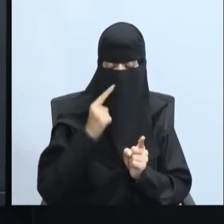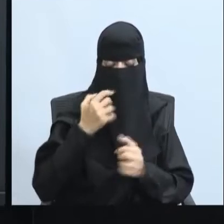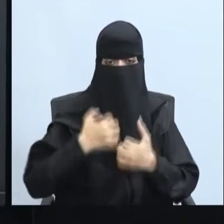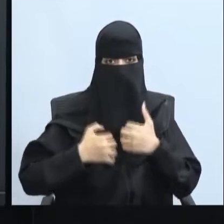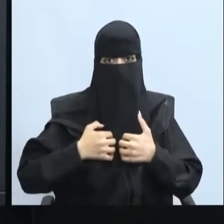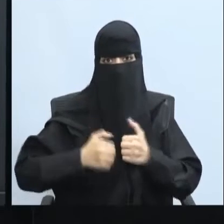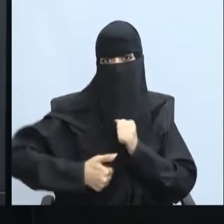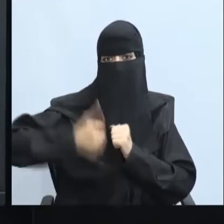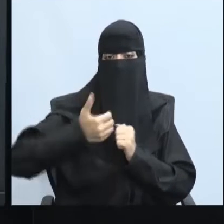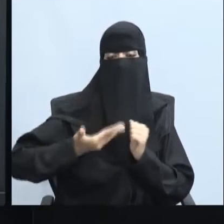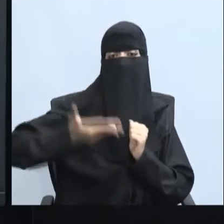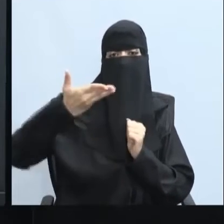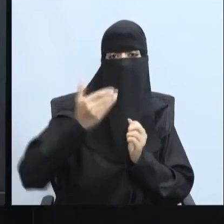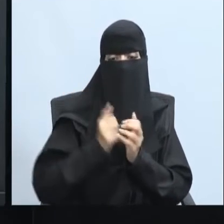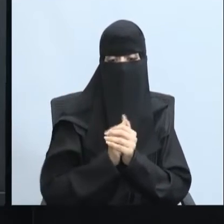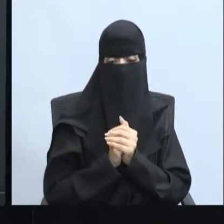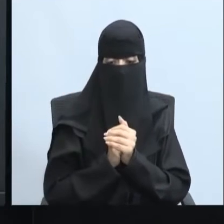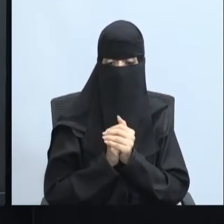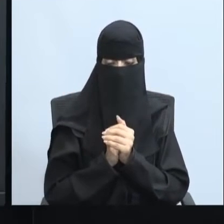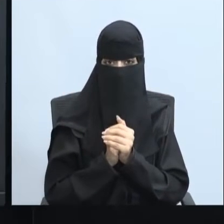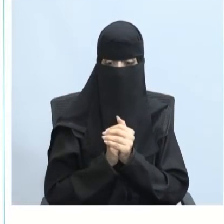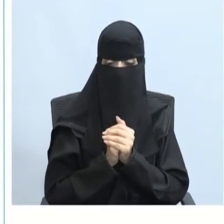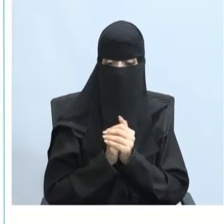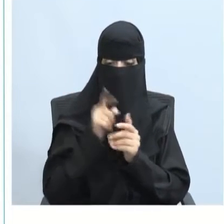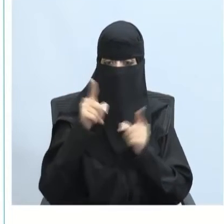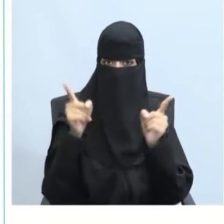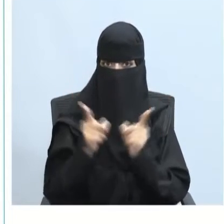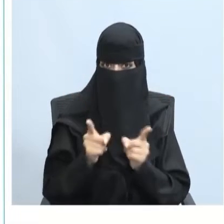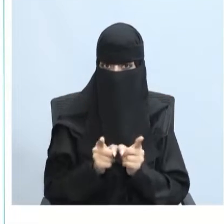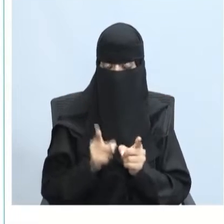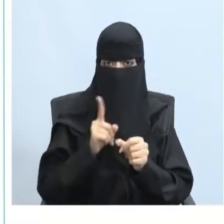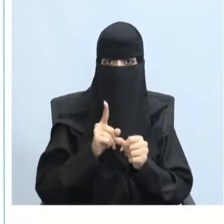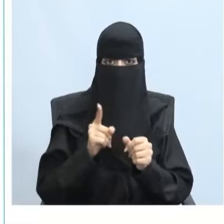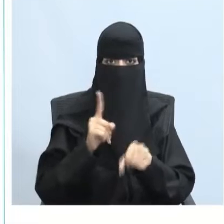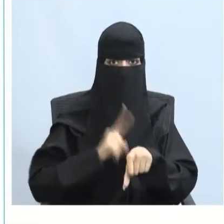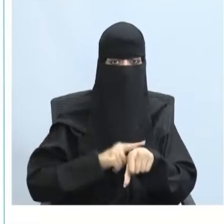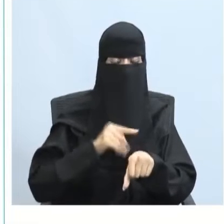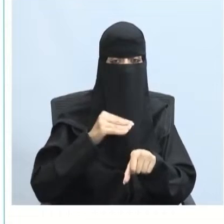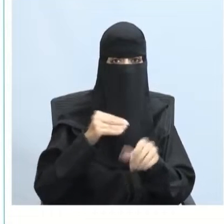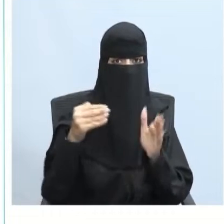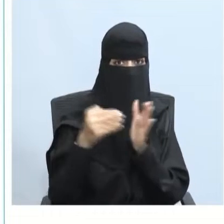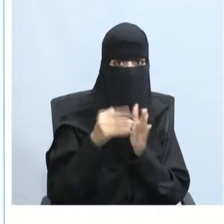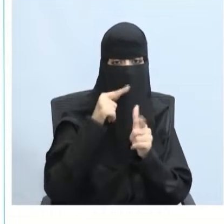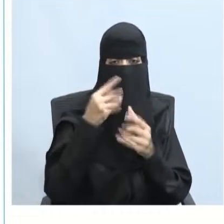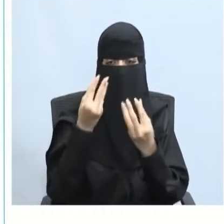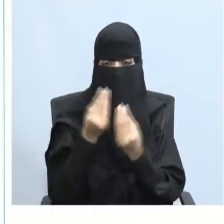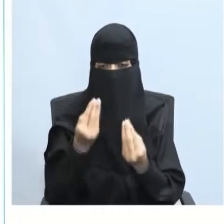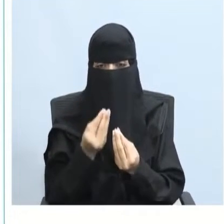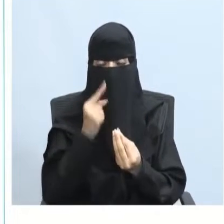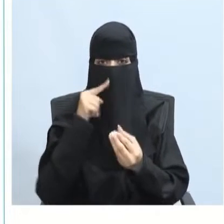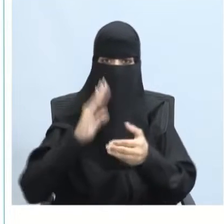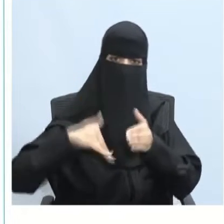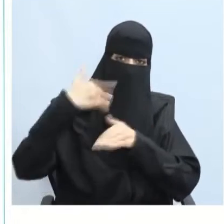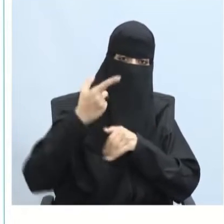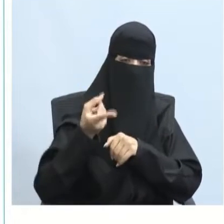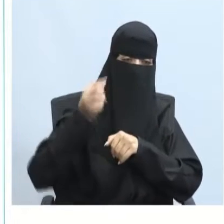بالانجاز والفخر تحديد المعد النهائي يقلل من التاجيل والمماطله